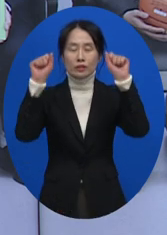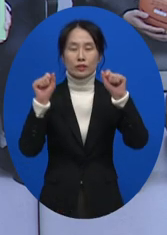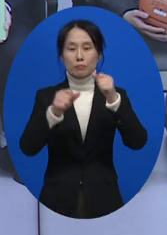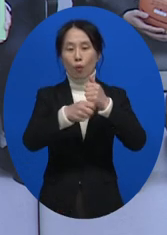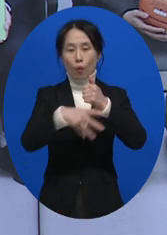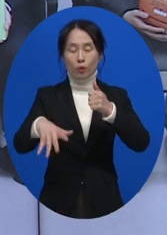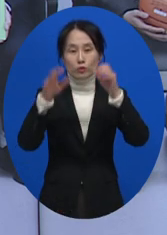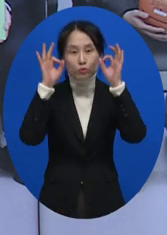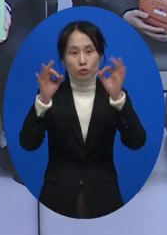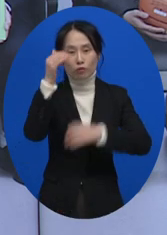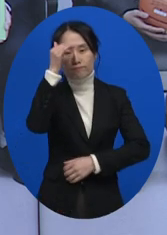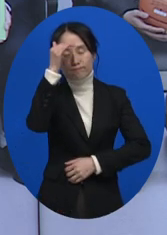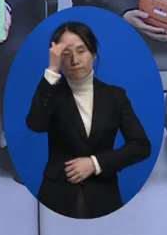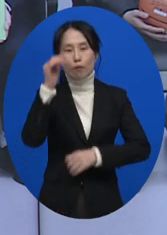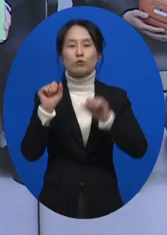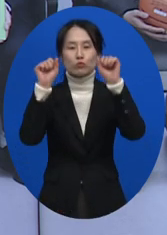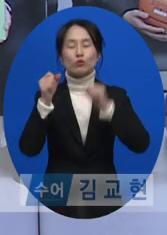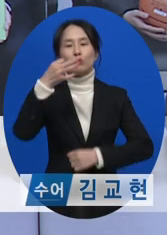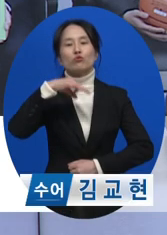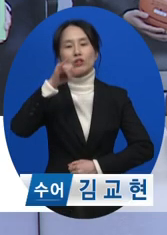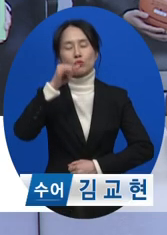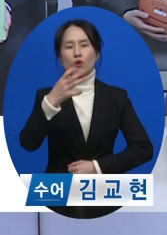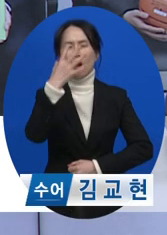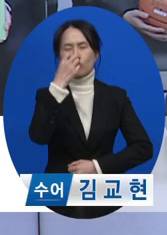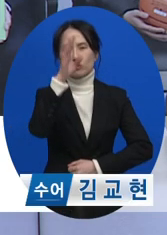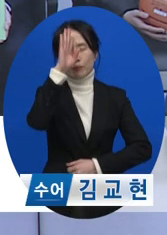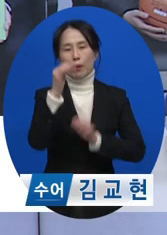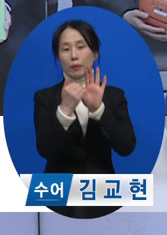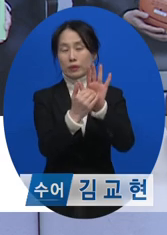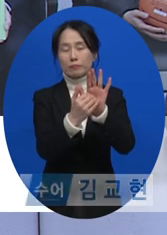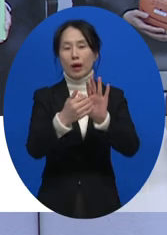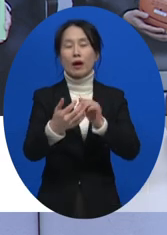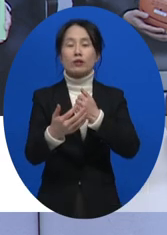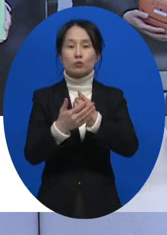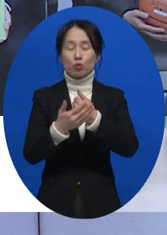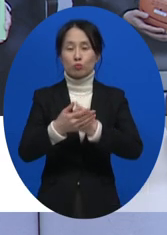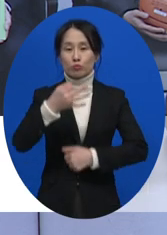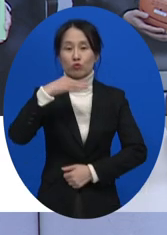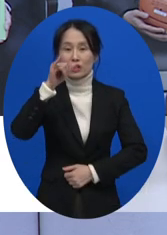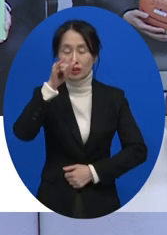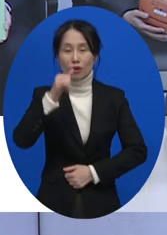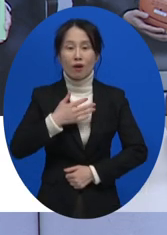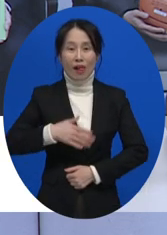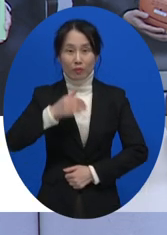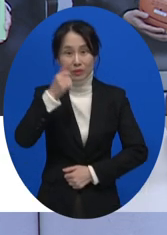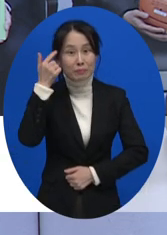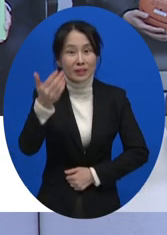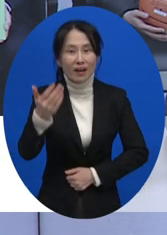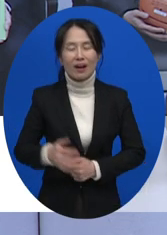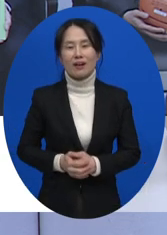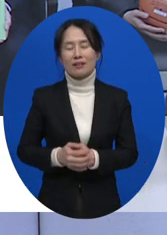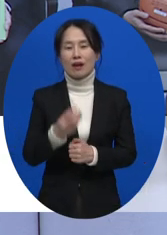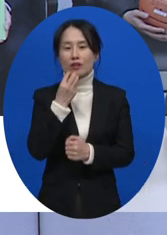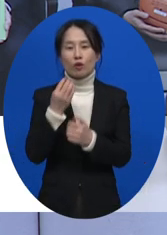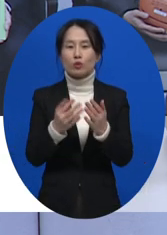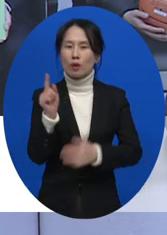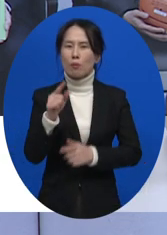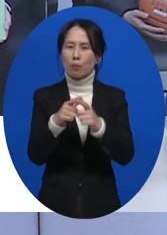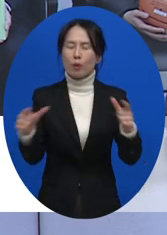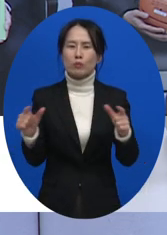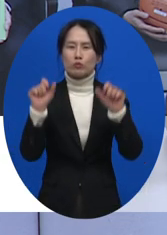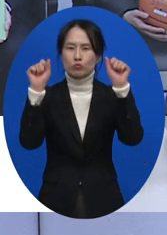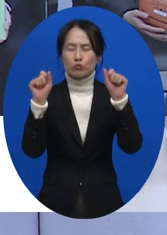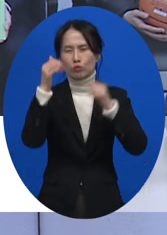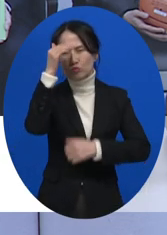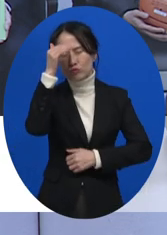스포츠를 보는 것만으로도 운동 효과는 물론 우울증 예방에 도움이 된다는 것 알고 계시는지요? 경기도가 평소 스포츠를 보기